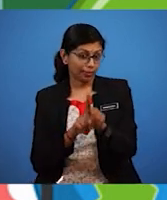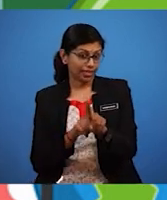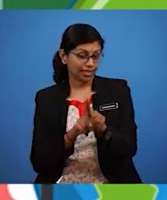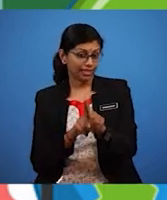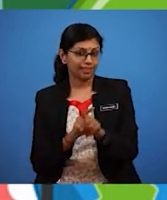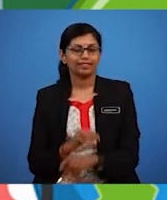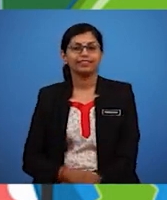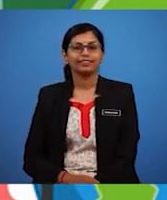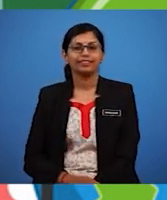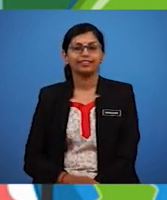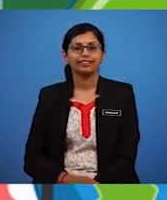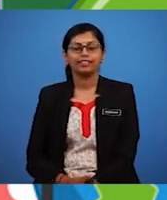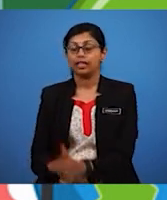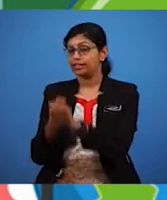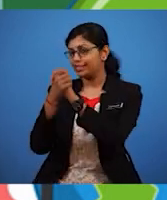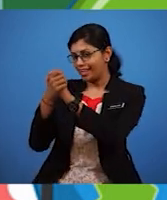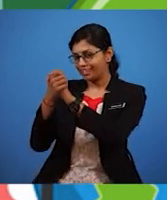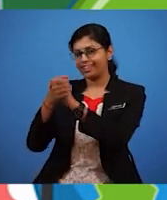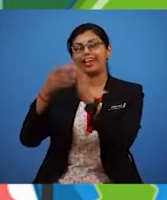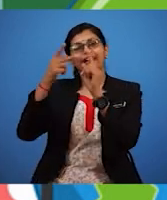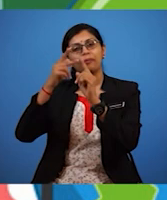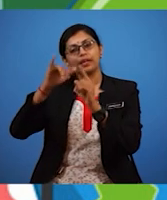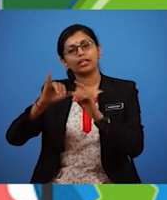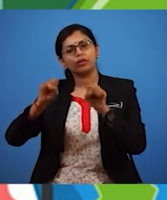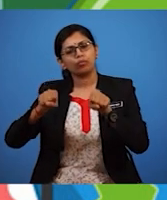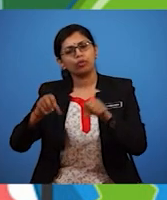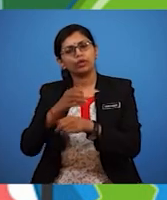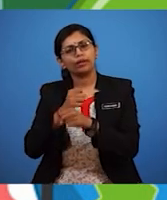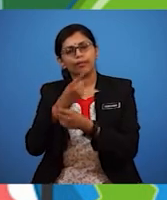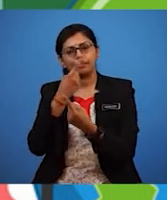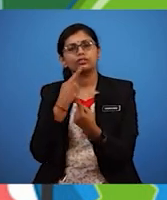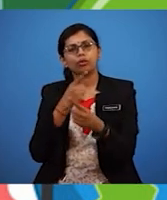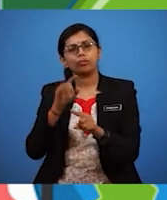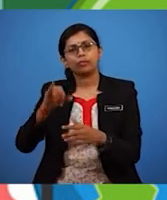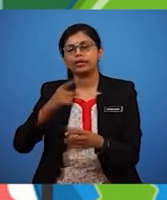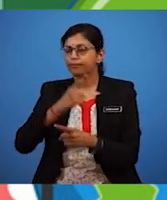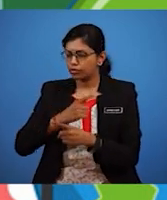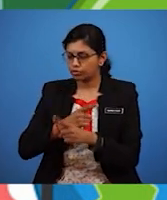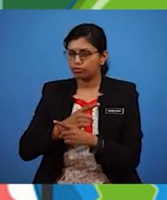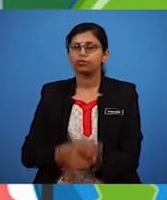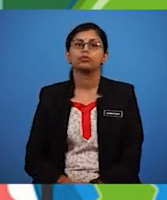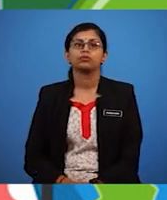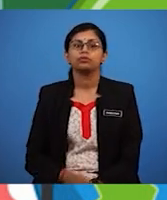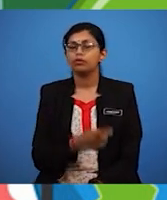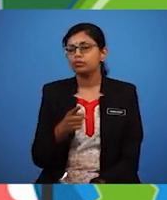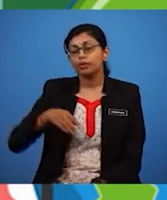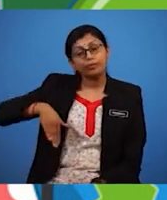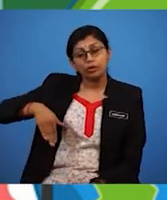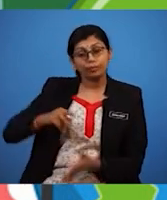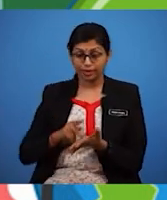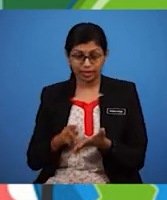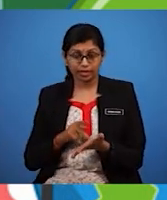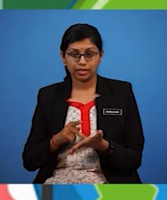betul? Tahniah kepada yang berjaya. Dan bagi yang belum dapat